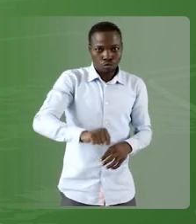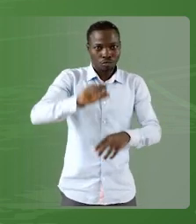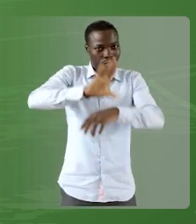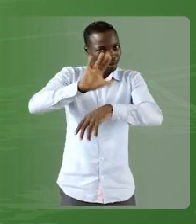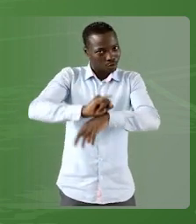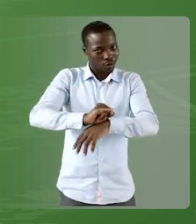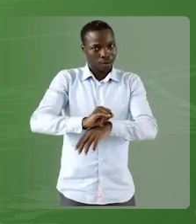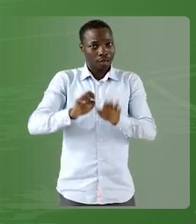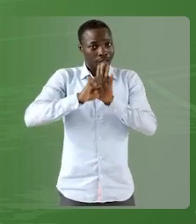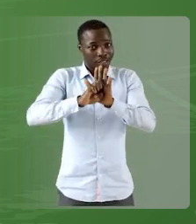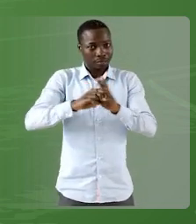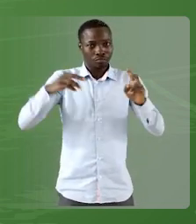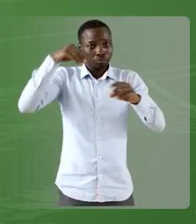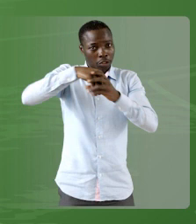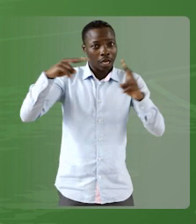donc dans la région d'Abidjan.